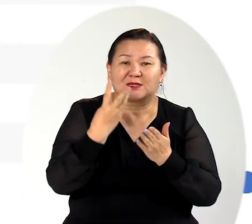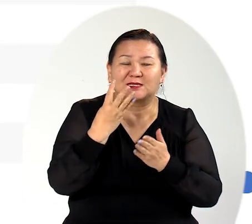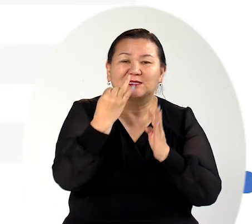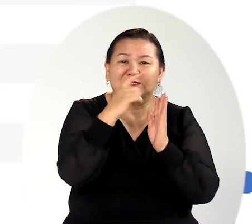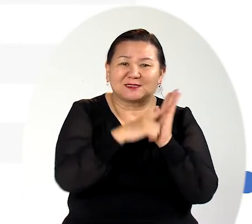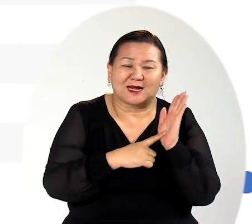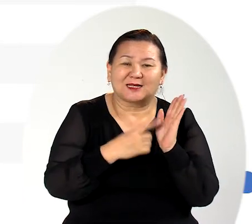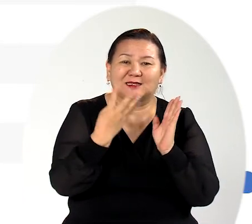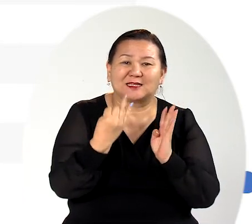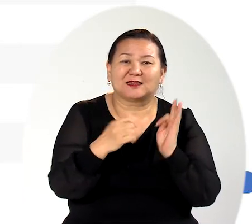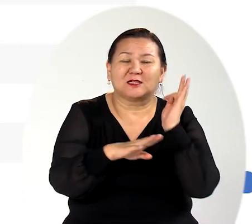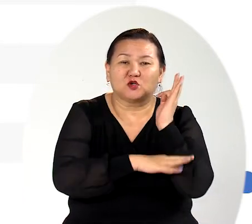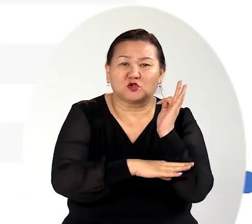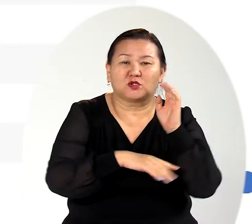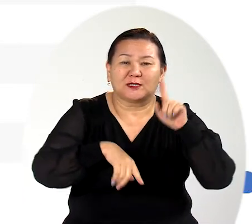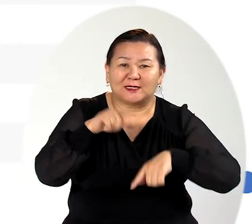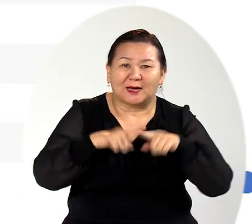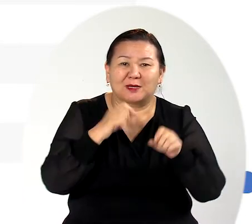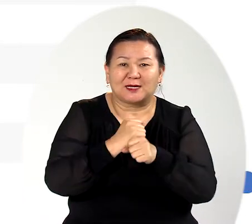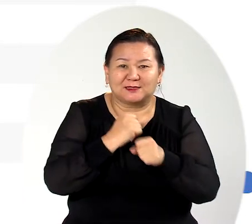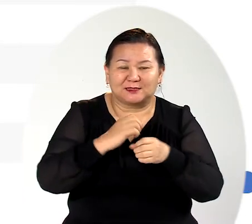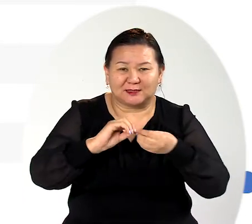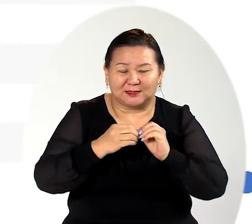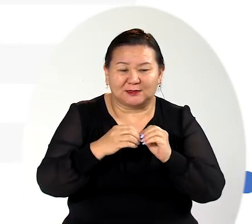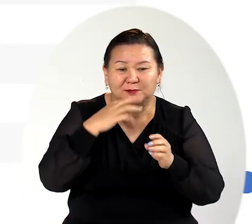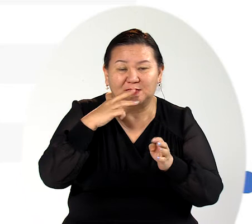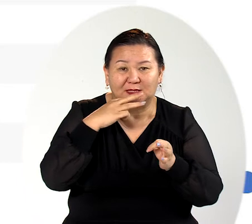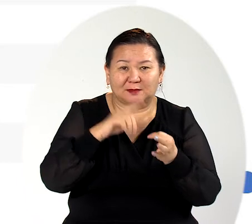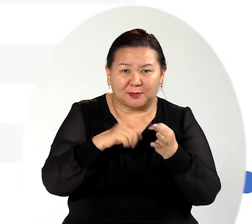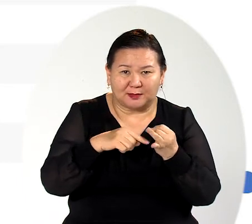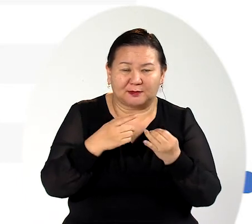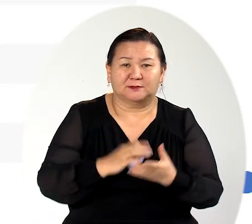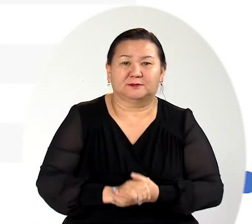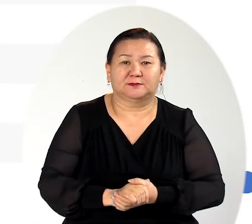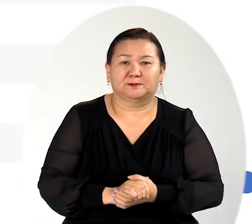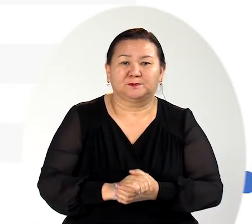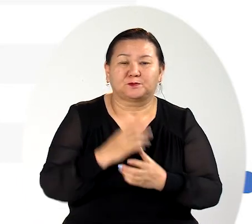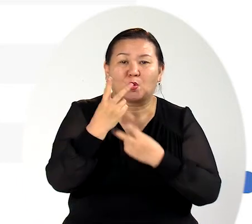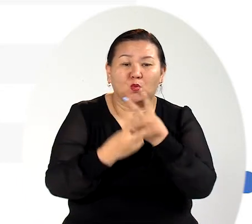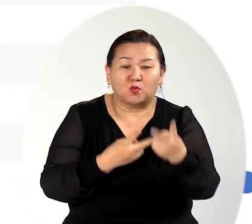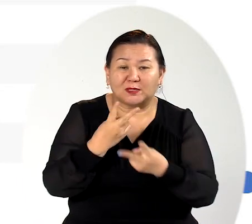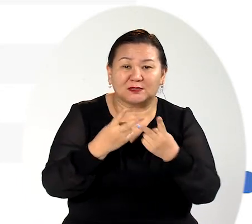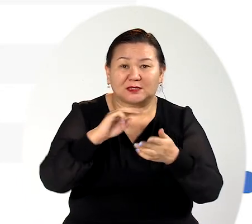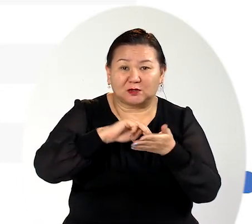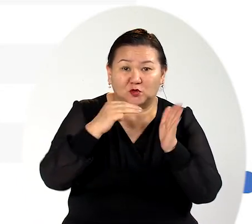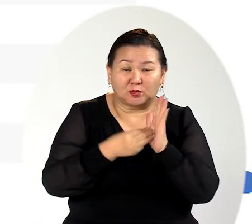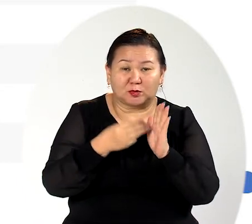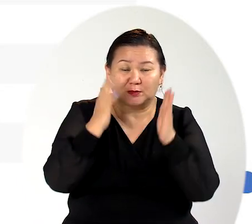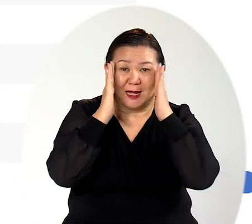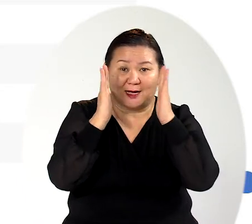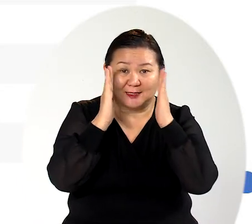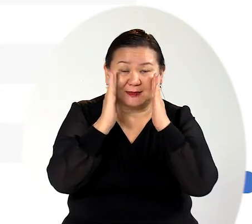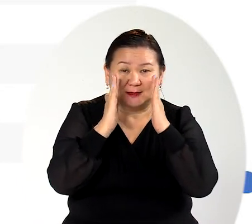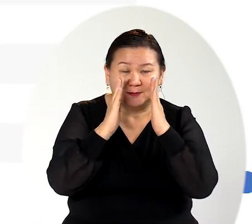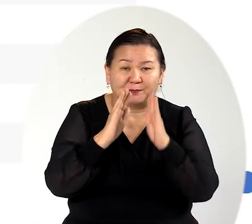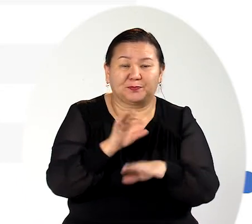хэдний өдөр ямар ямар ажлуудыг хийцэн байх юм бэ гэдгээ оруулж өгдөг хэсэг гэсэн. За үйл ажиллагааны төлөвлөгөө боловсруулахдаа анхаарах зүйл